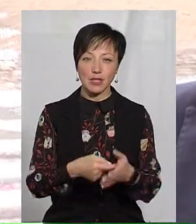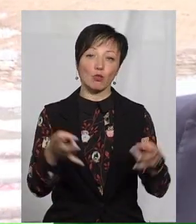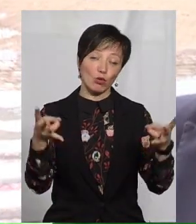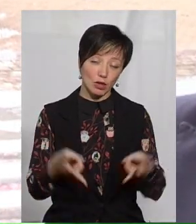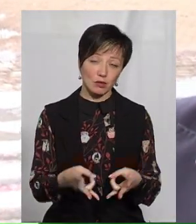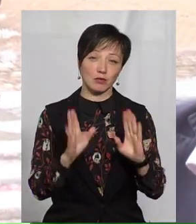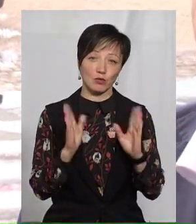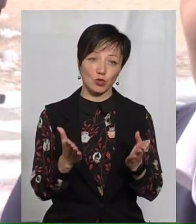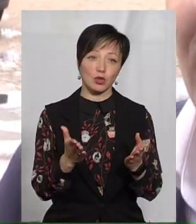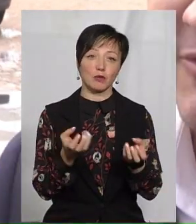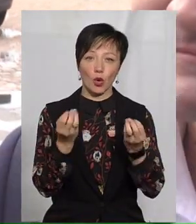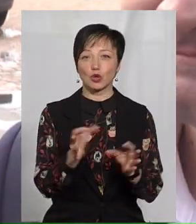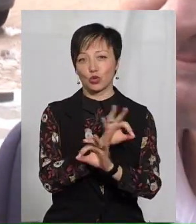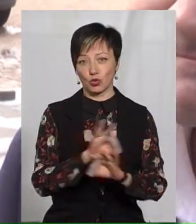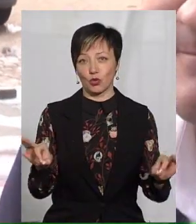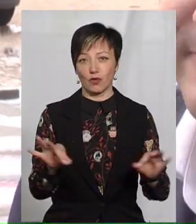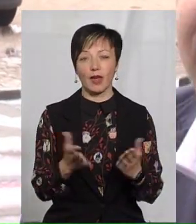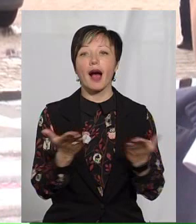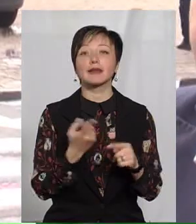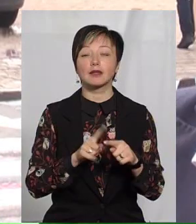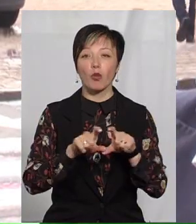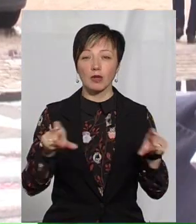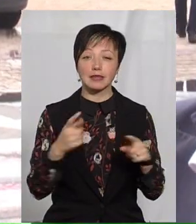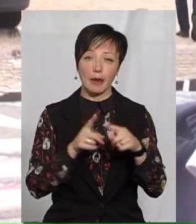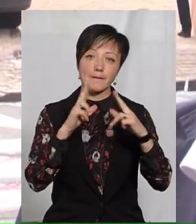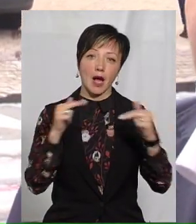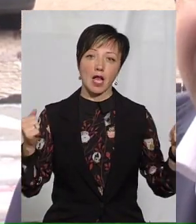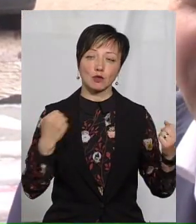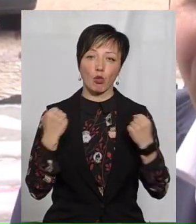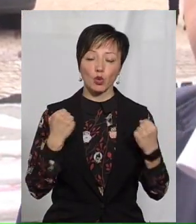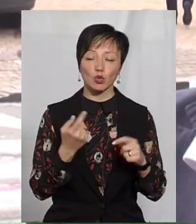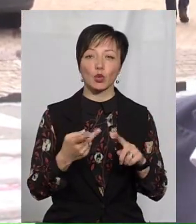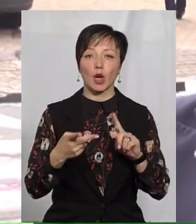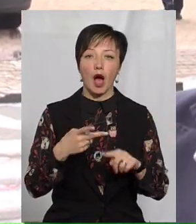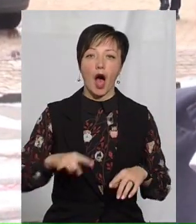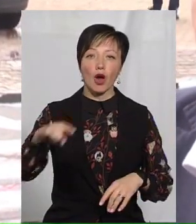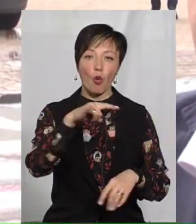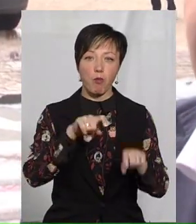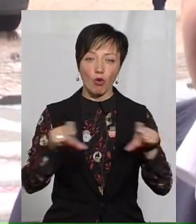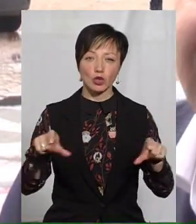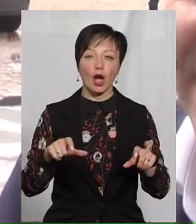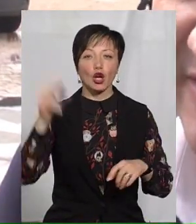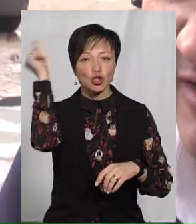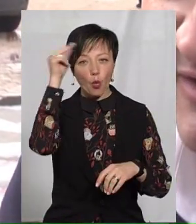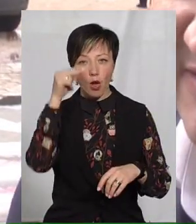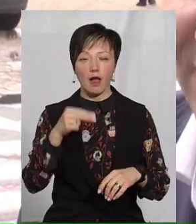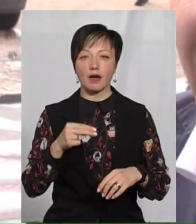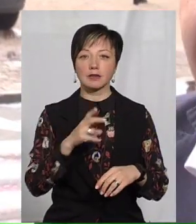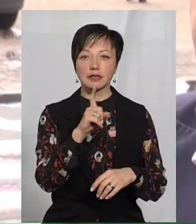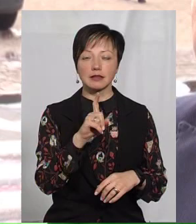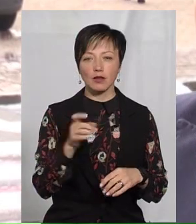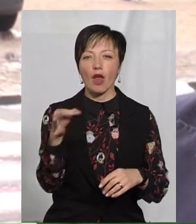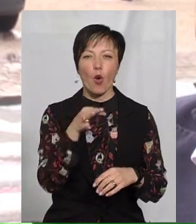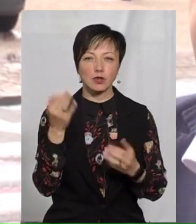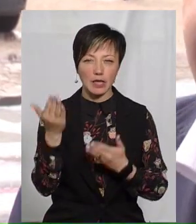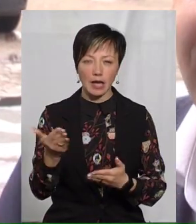ну, буде просто чудово. Які це об'єкти? Це палац спорту, це аеропорт, це школа на Залізняка 32.